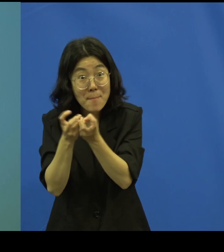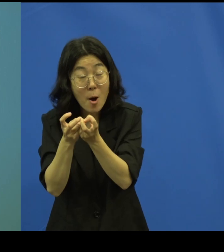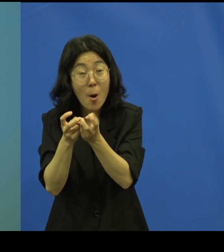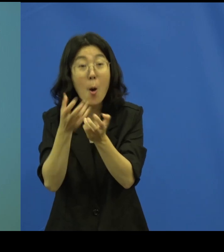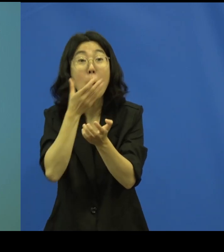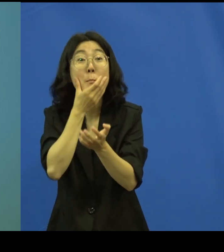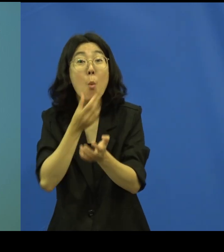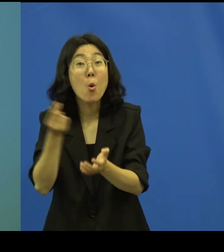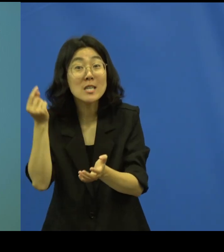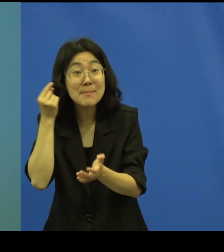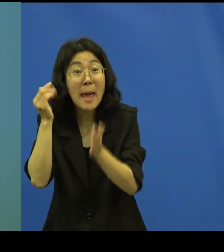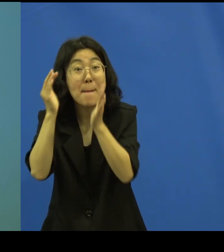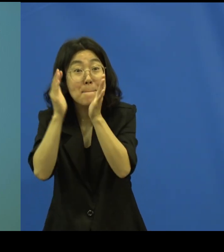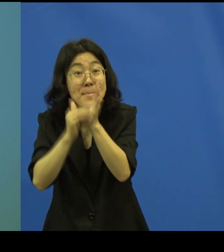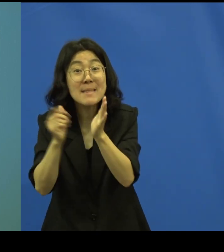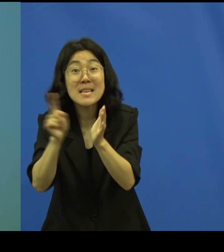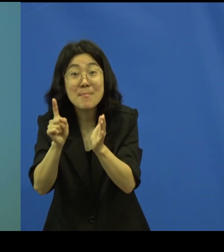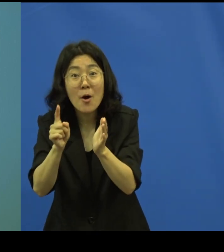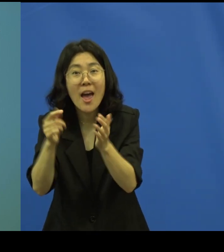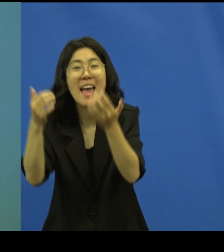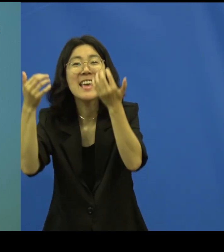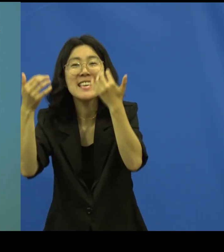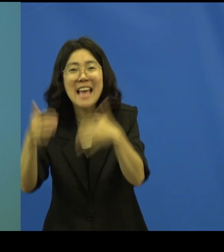여러분, 복음의 핵심을 우리에게 말해주는 겁니다.